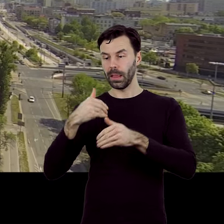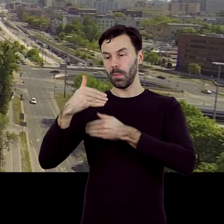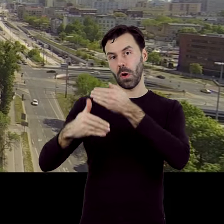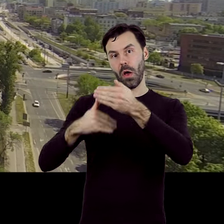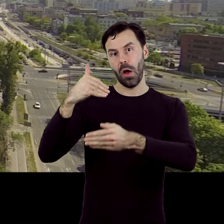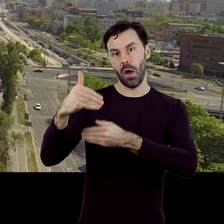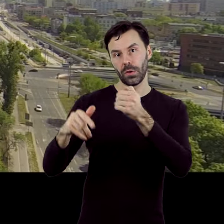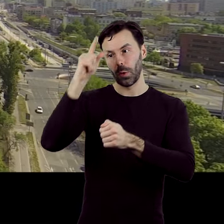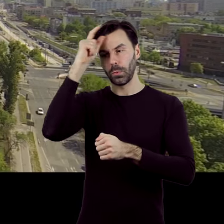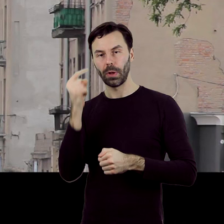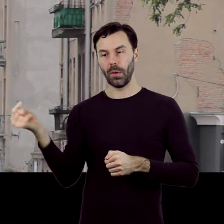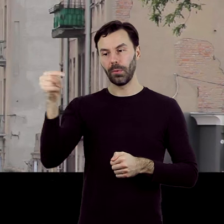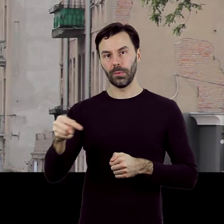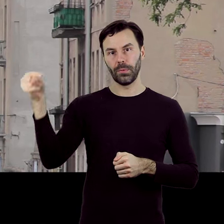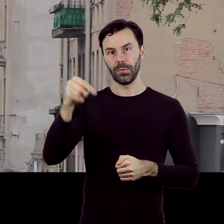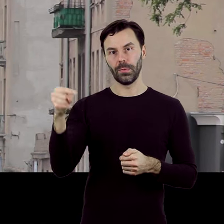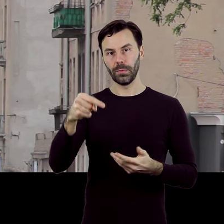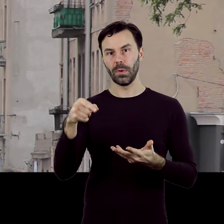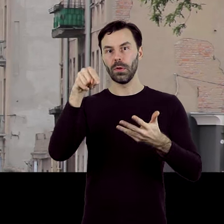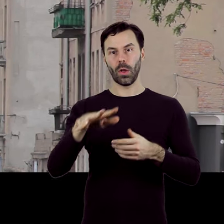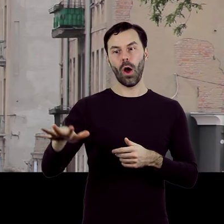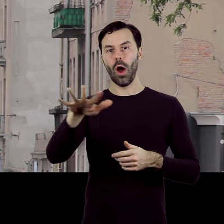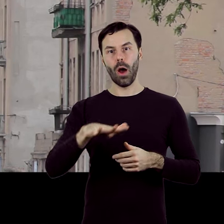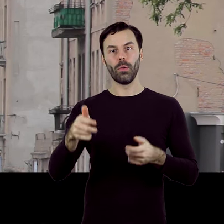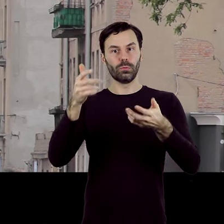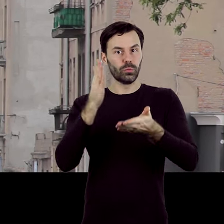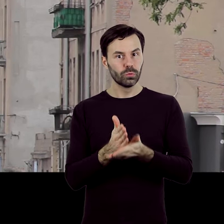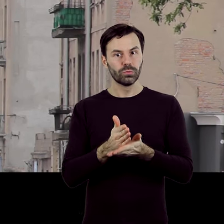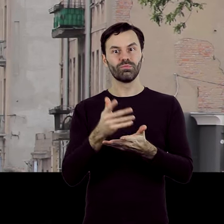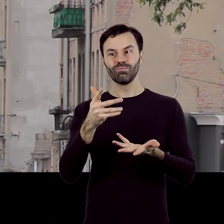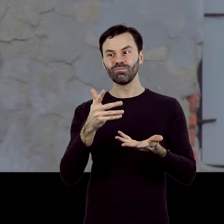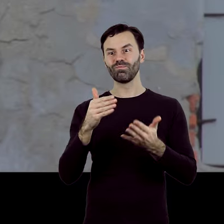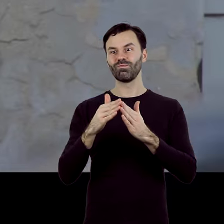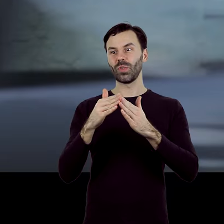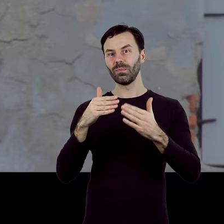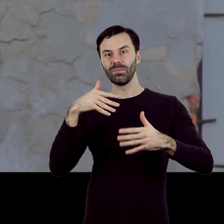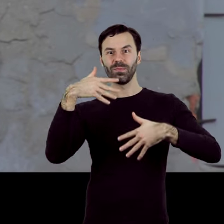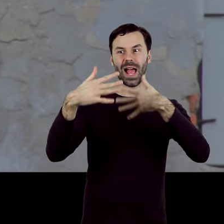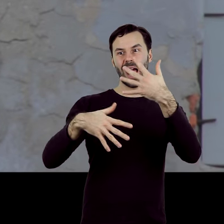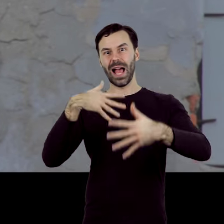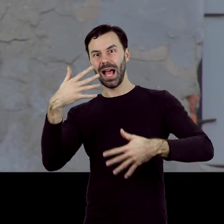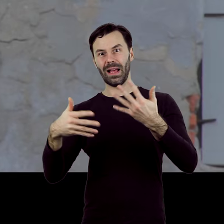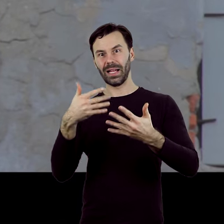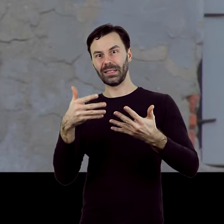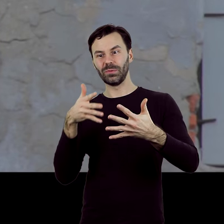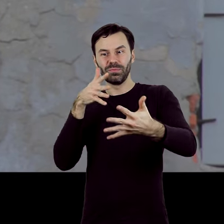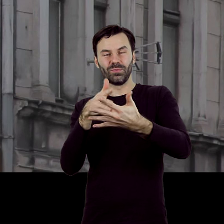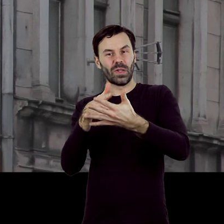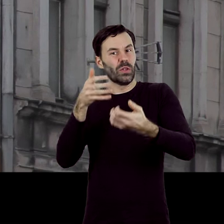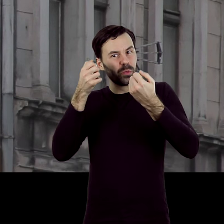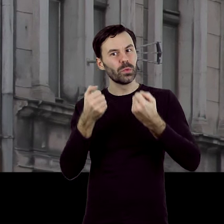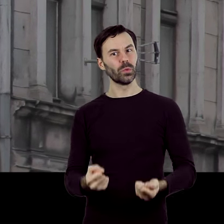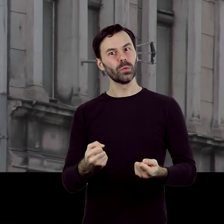osadniczego powstała bardzo niejednorodna dzielnica, którą nie sposób jednoznacznie ocenić. W wielu